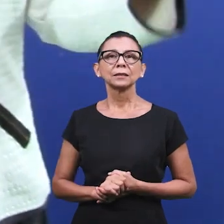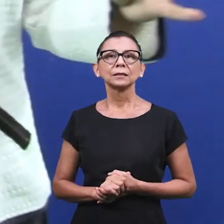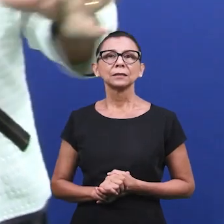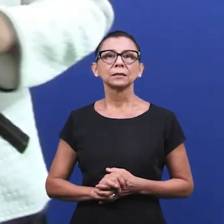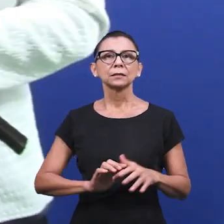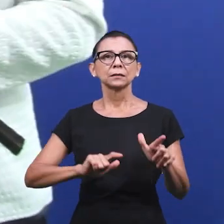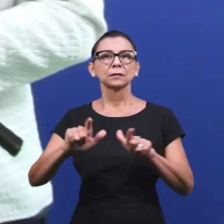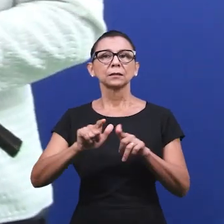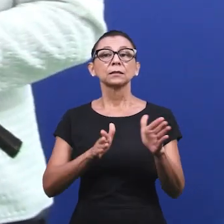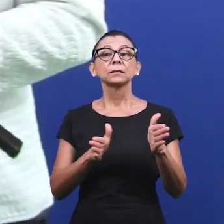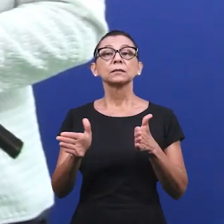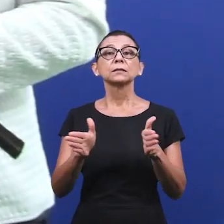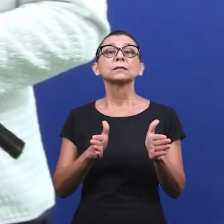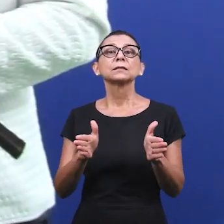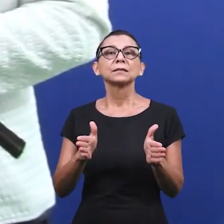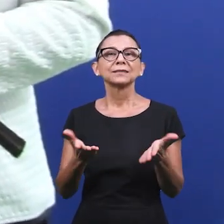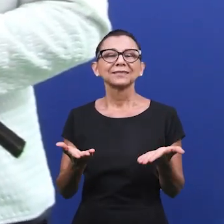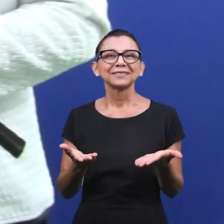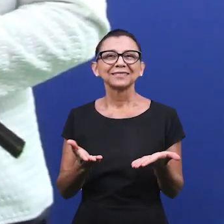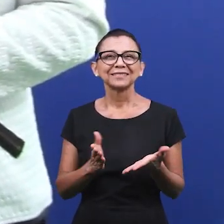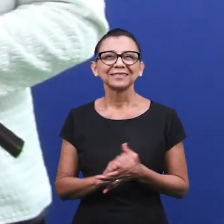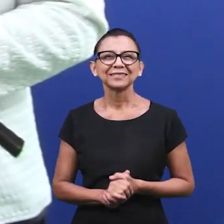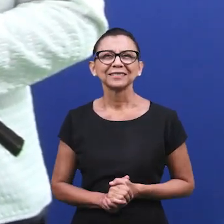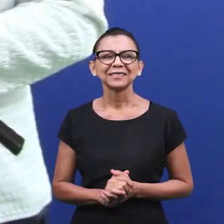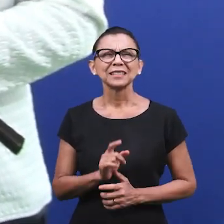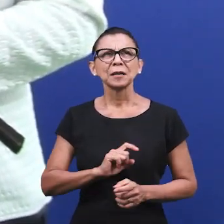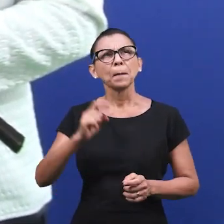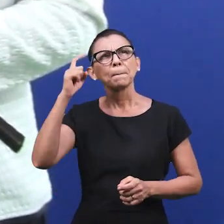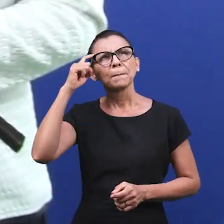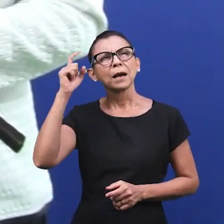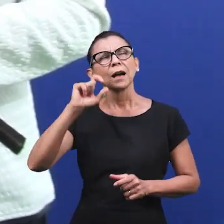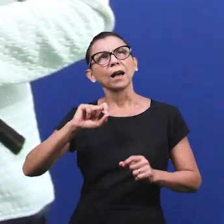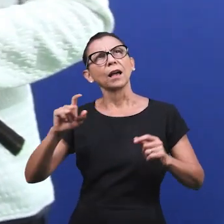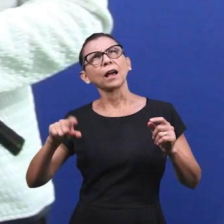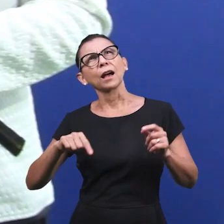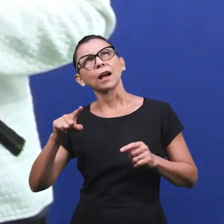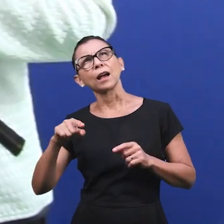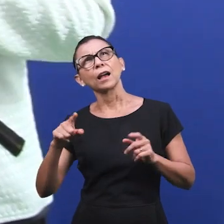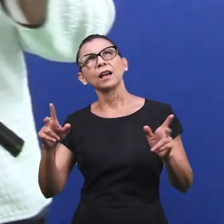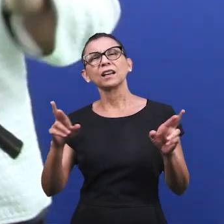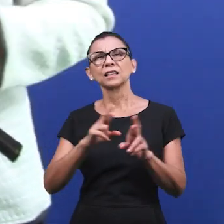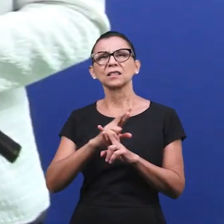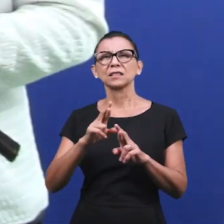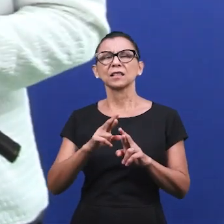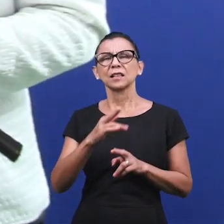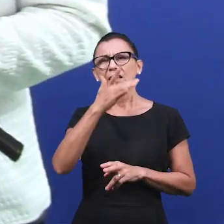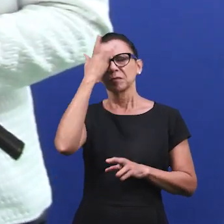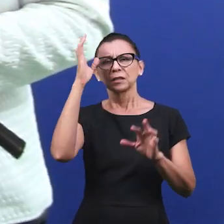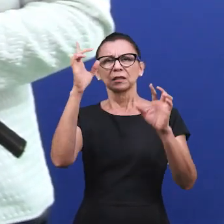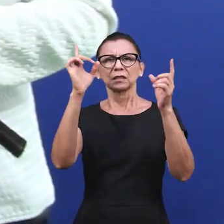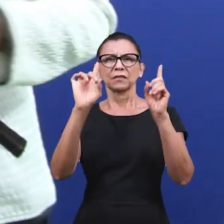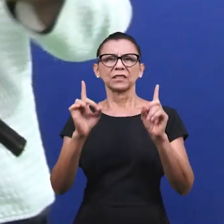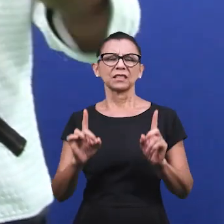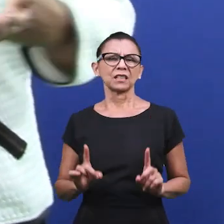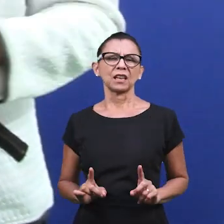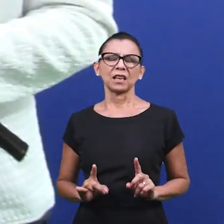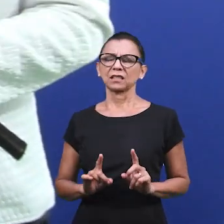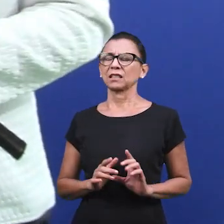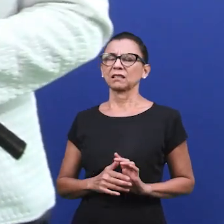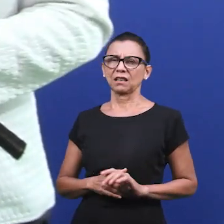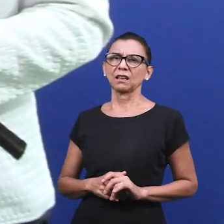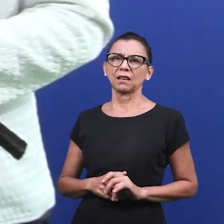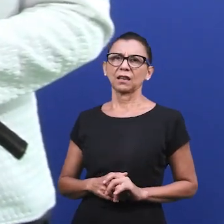L'accessibilité, travail d'accessibilité, est-ce que ce qui vient de votre pensée, donc c'est lié